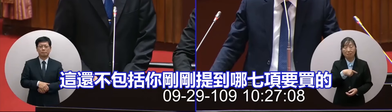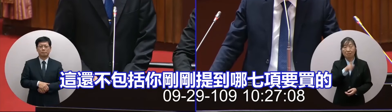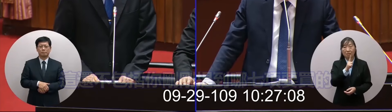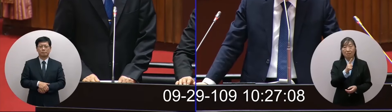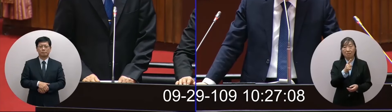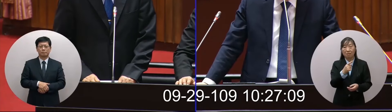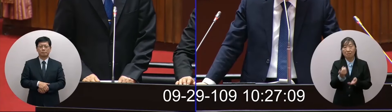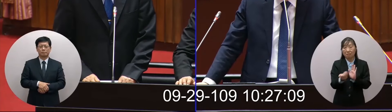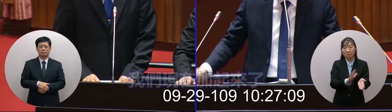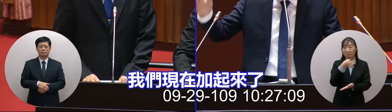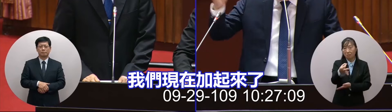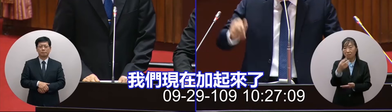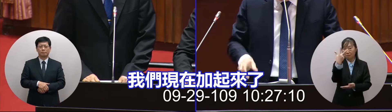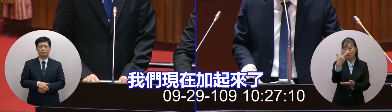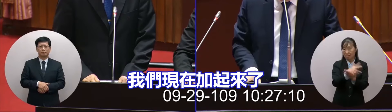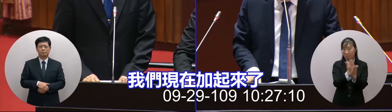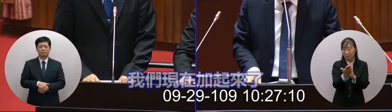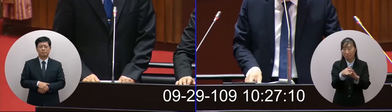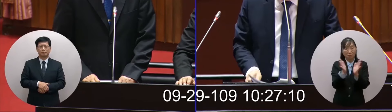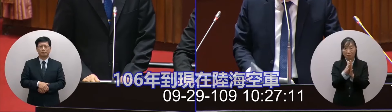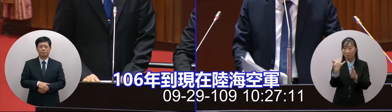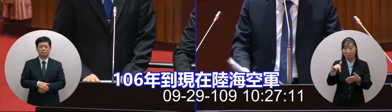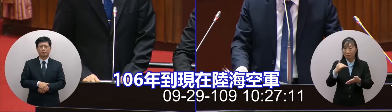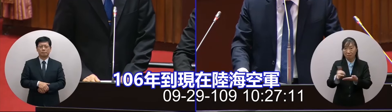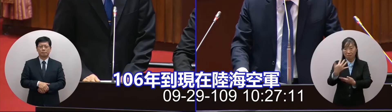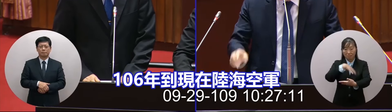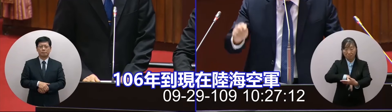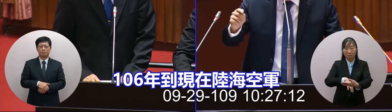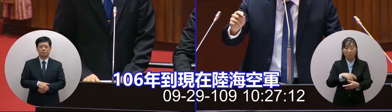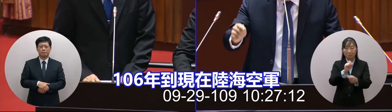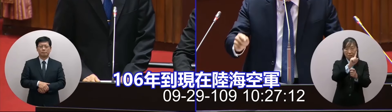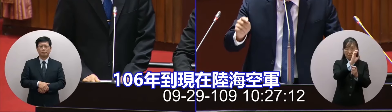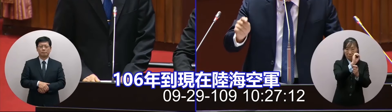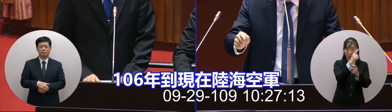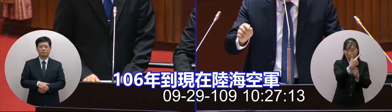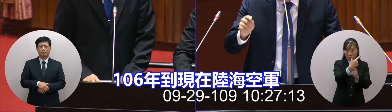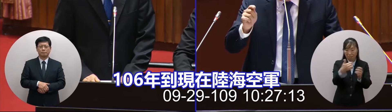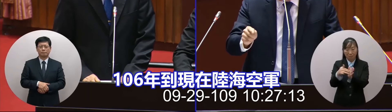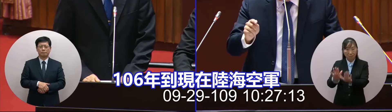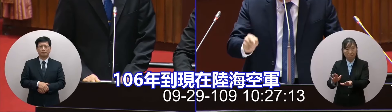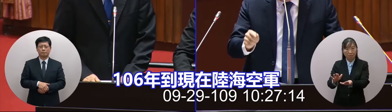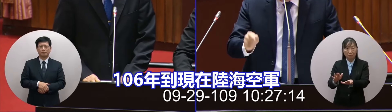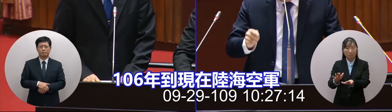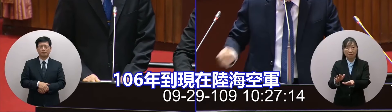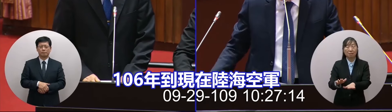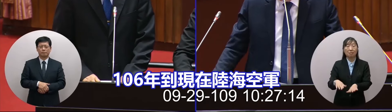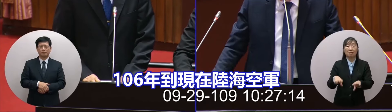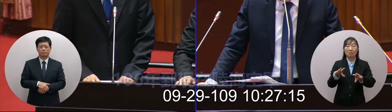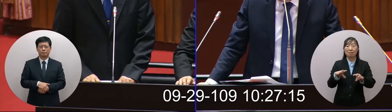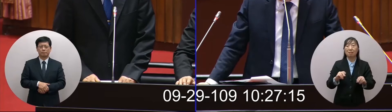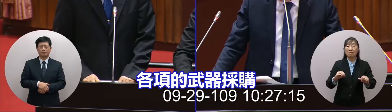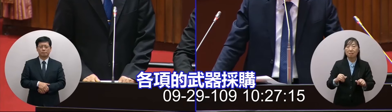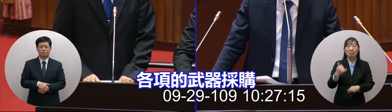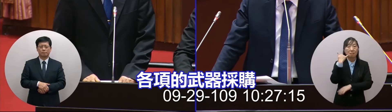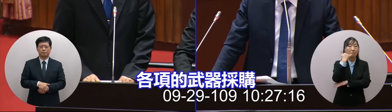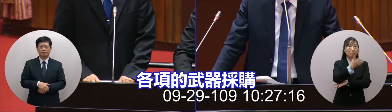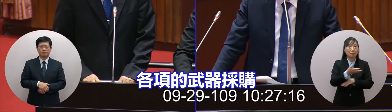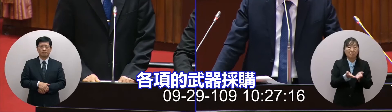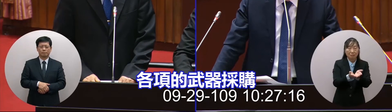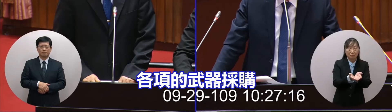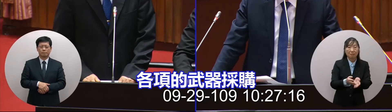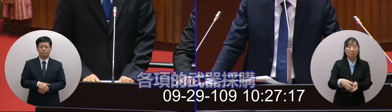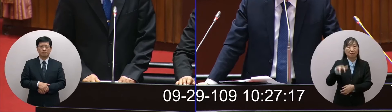7项要买的，我们现在加起来啊。106年，陆海到现在，陆海空军各项